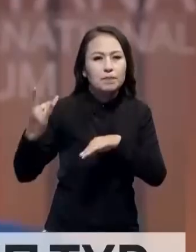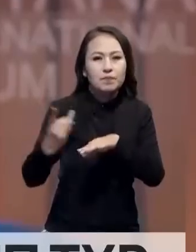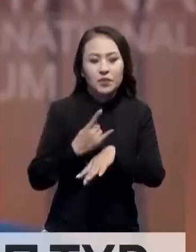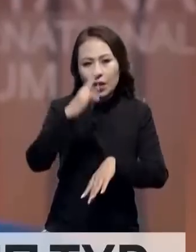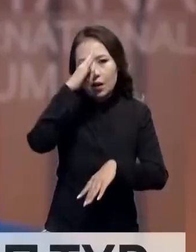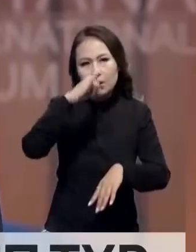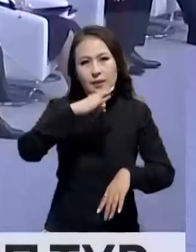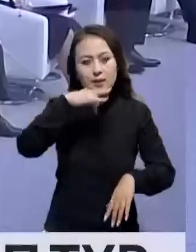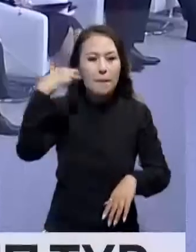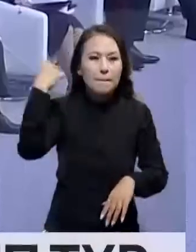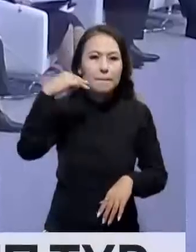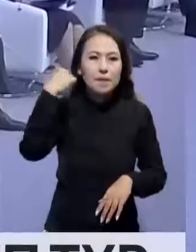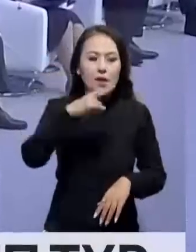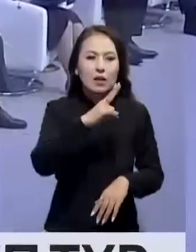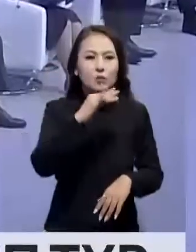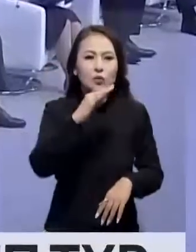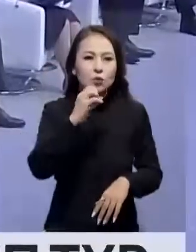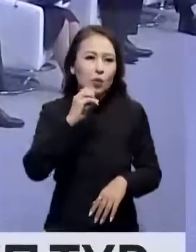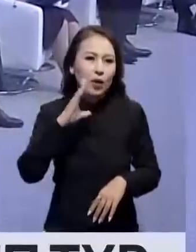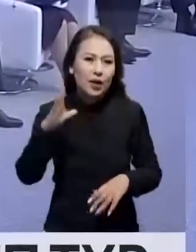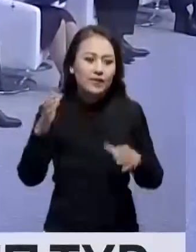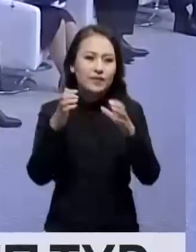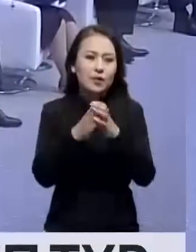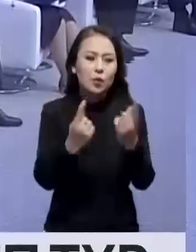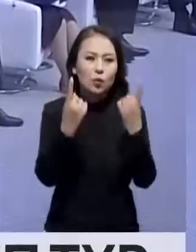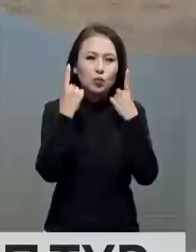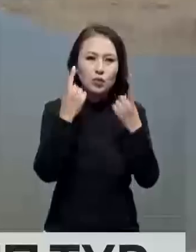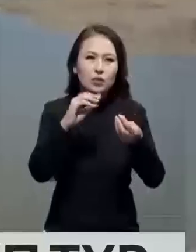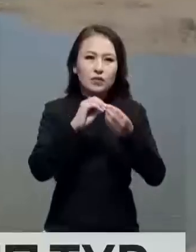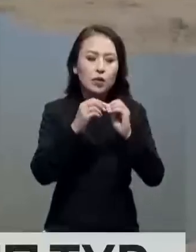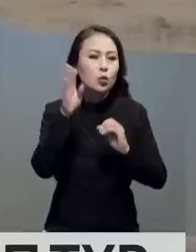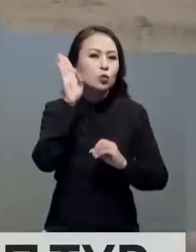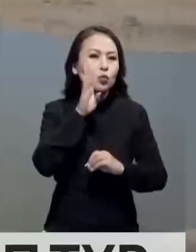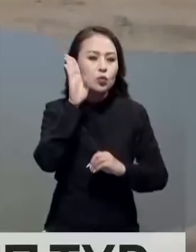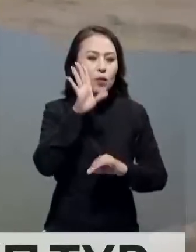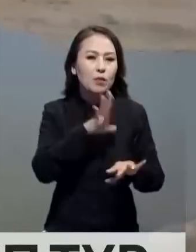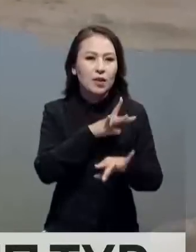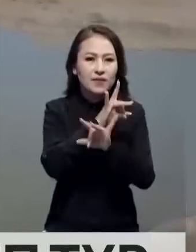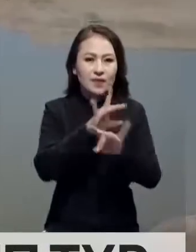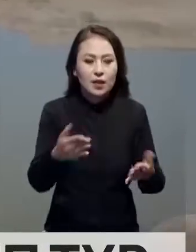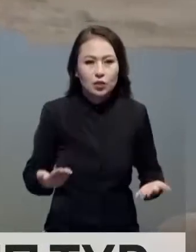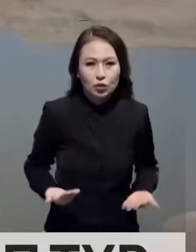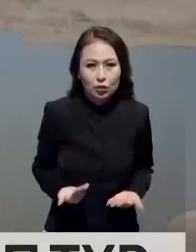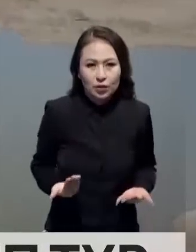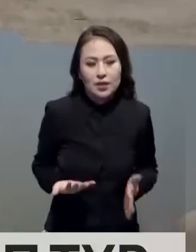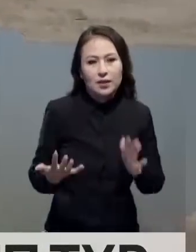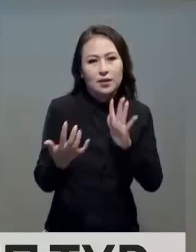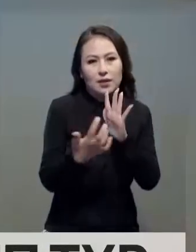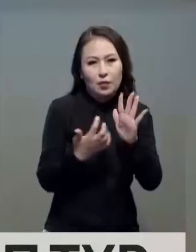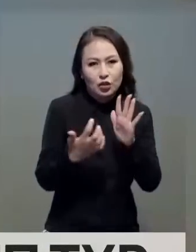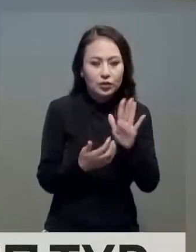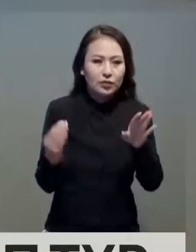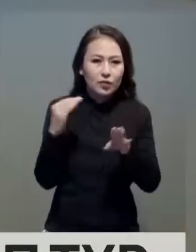Қазақ президенті Қасым-Жомарт Тоқаев күн санап өзекті боп бара жатқан су мәселесіне тоқталды. Тіршілік көзінің тапшылығы